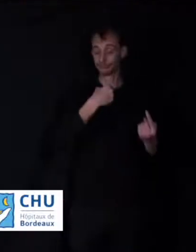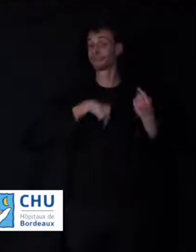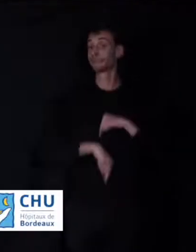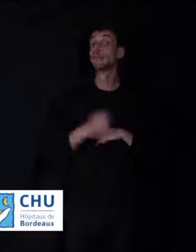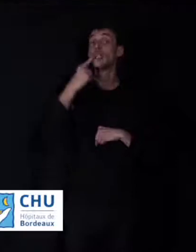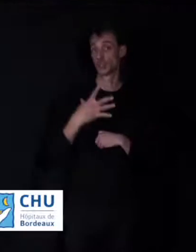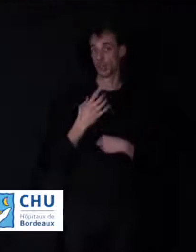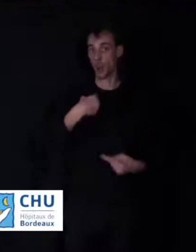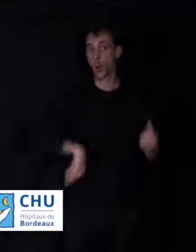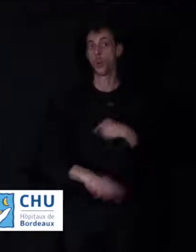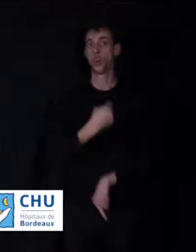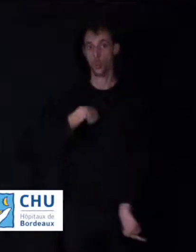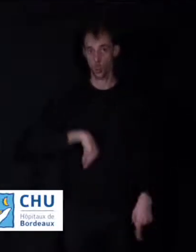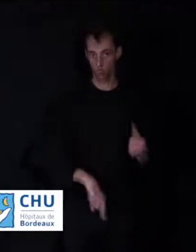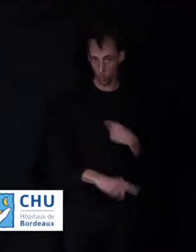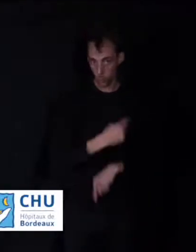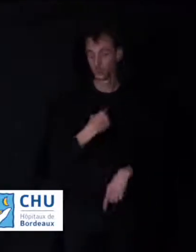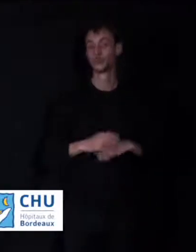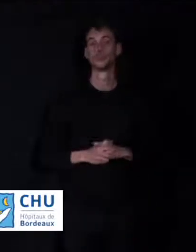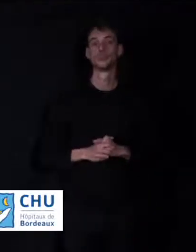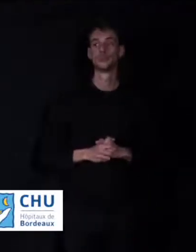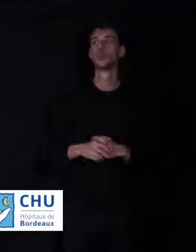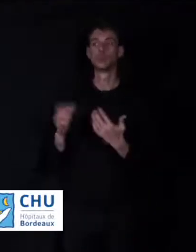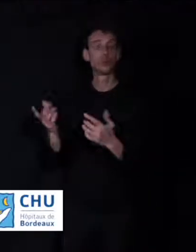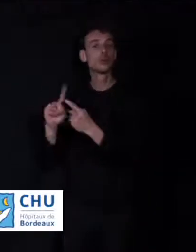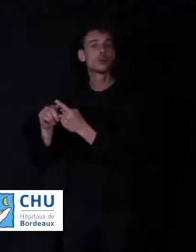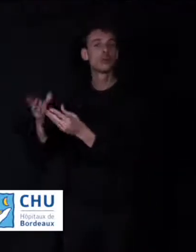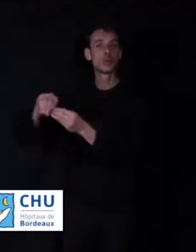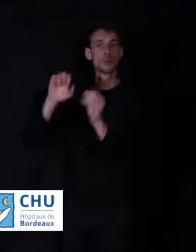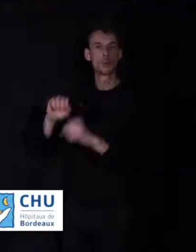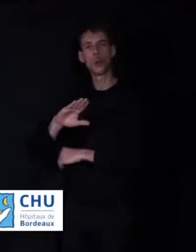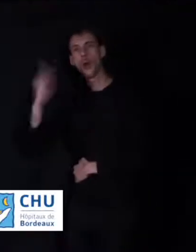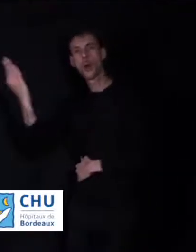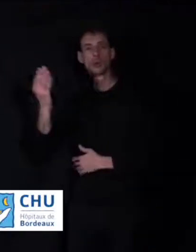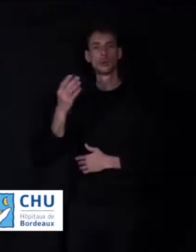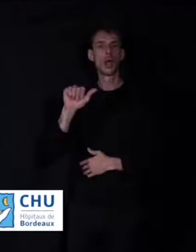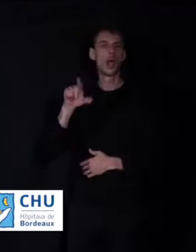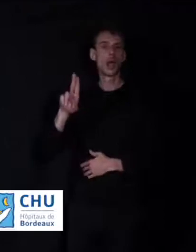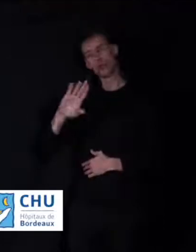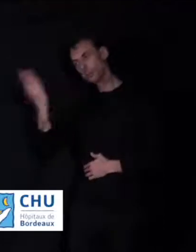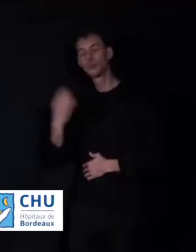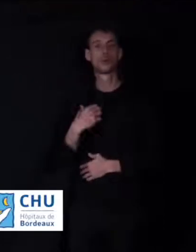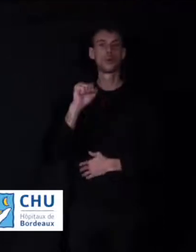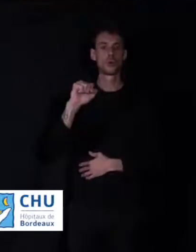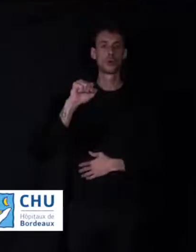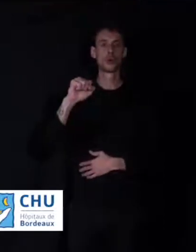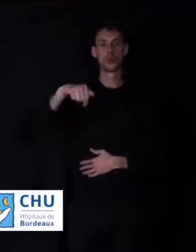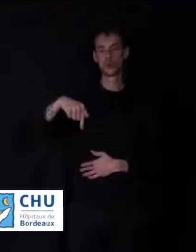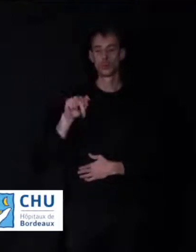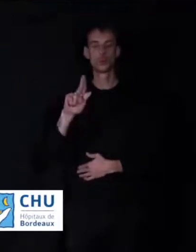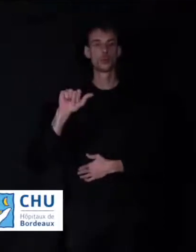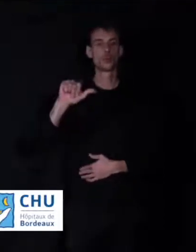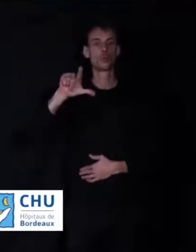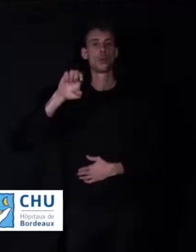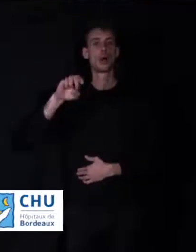L'autre adjuvant, alternative à l'aluminium, les squalènes. Squalènes, ce sont des matières lipidiques inspirées du